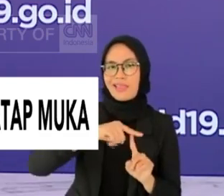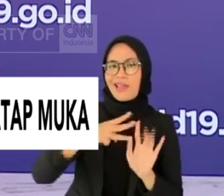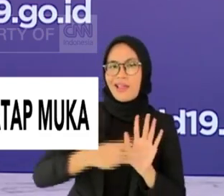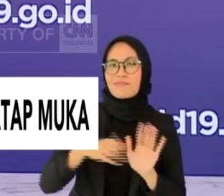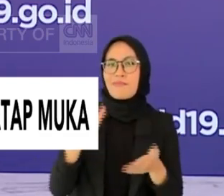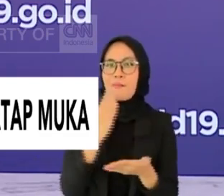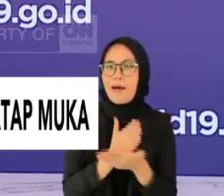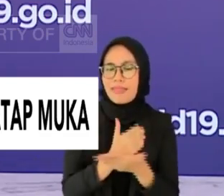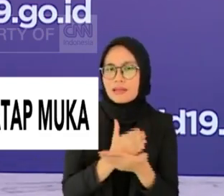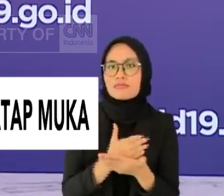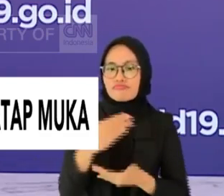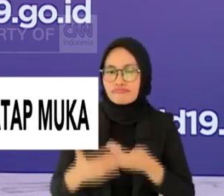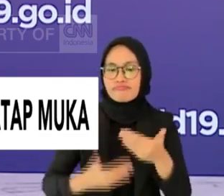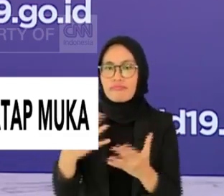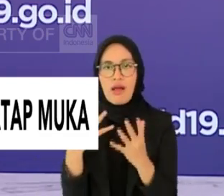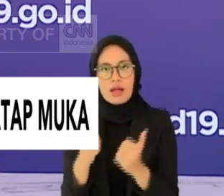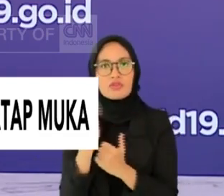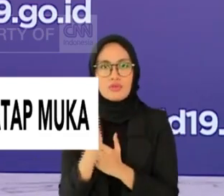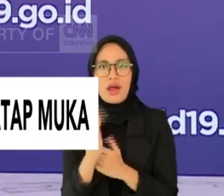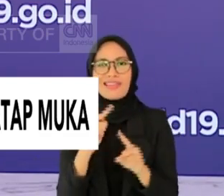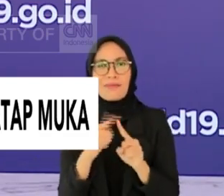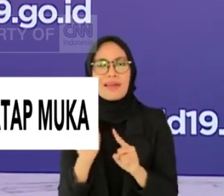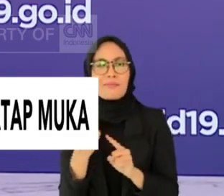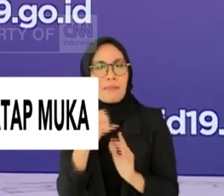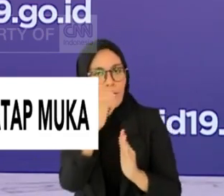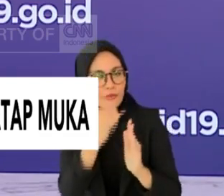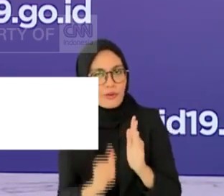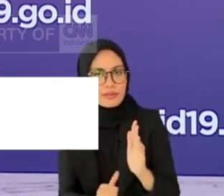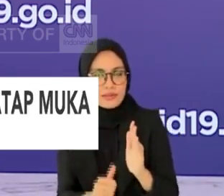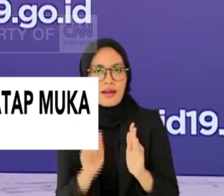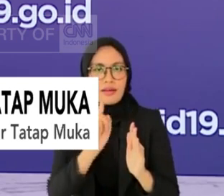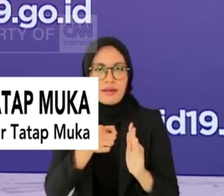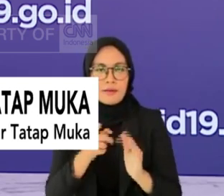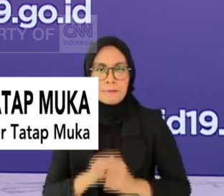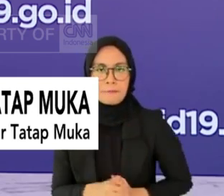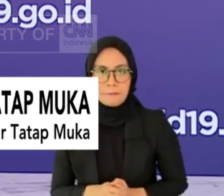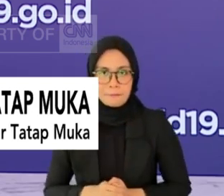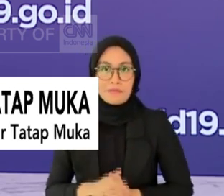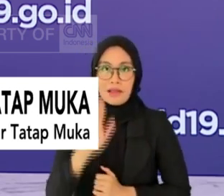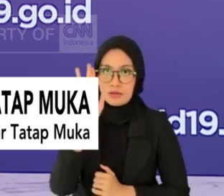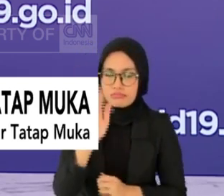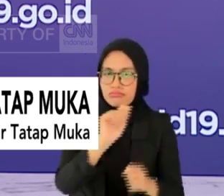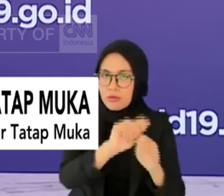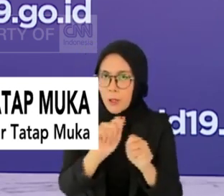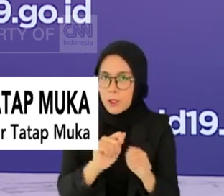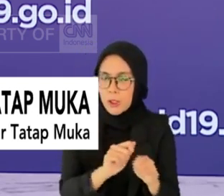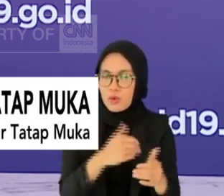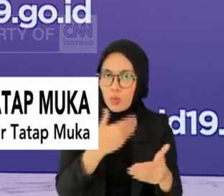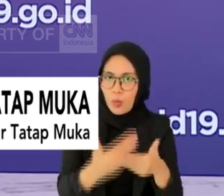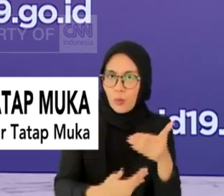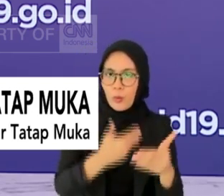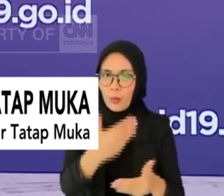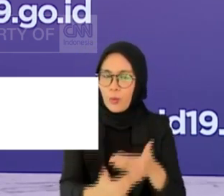Satgas Penanganan COVID-19 menegaskan kegiatan belajar dengan tatap muka akan terus dievaluasi dan dilaksanakan dengan penuh